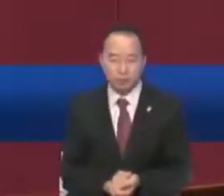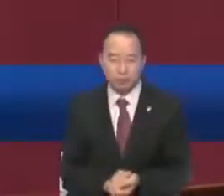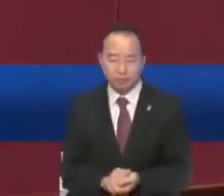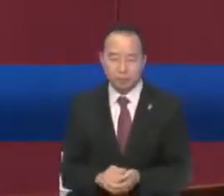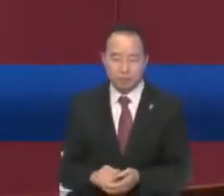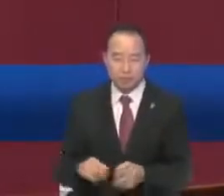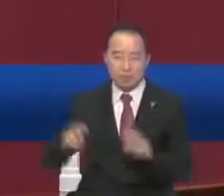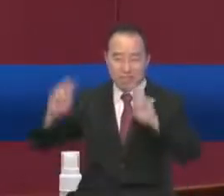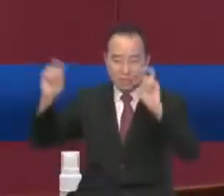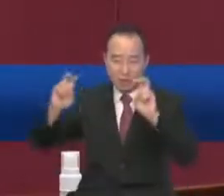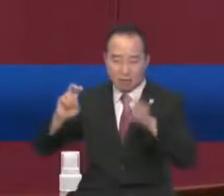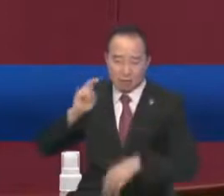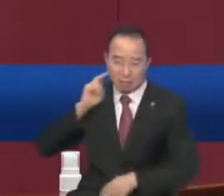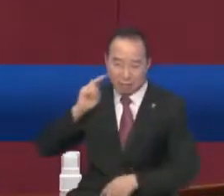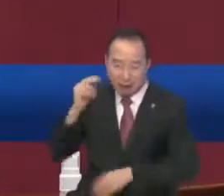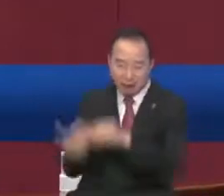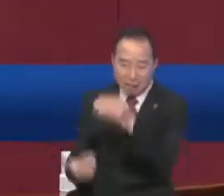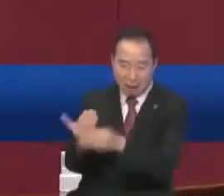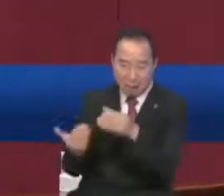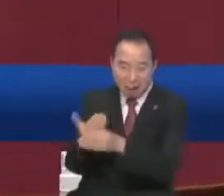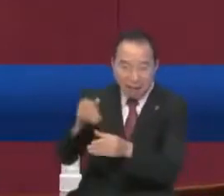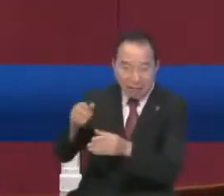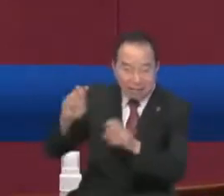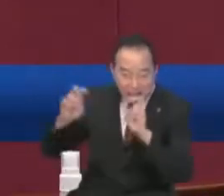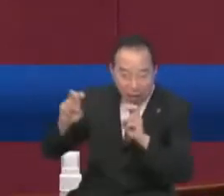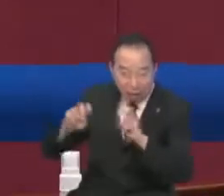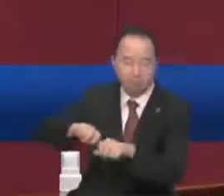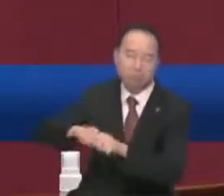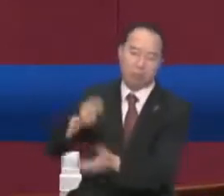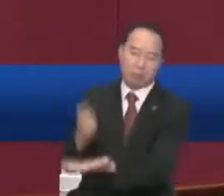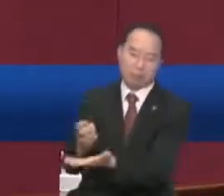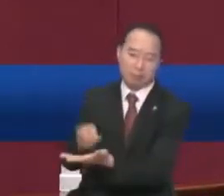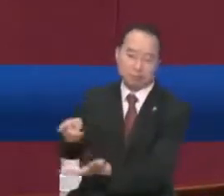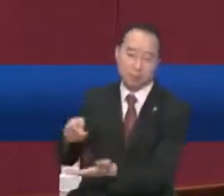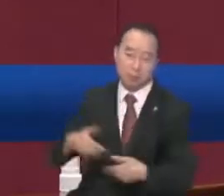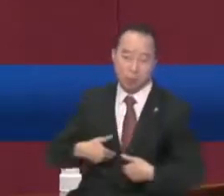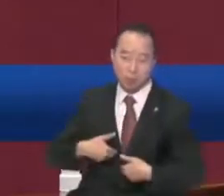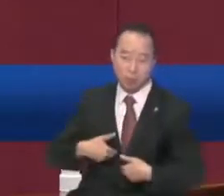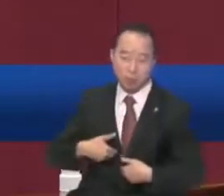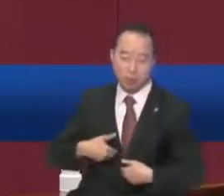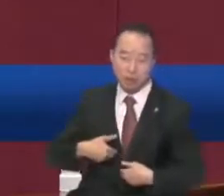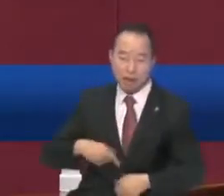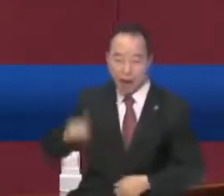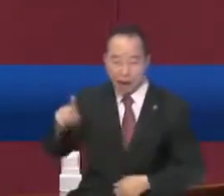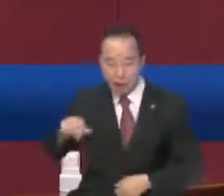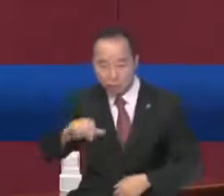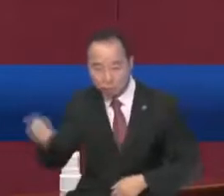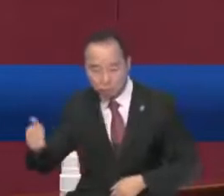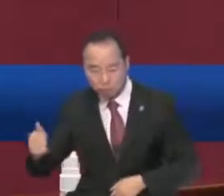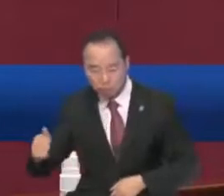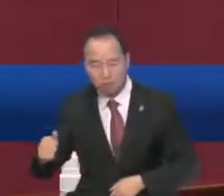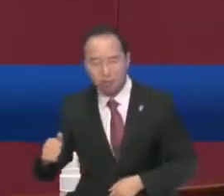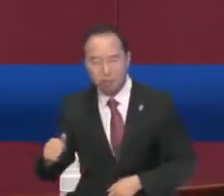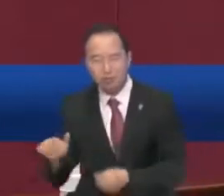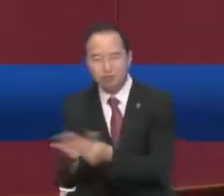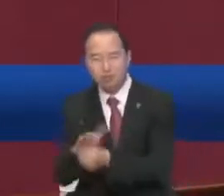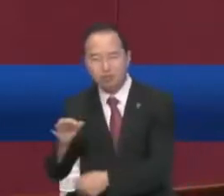중대재해기업처벌법. 더 이상 유보될 수 없습니다. 사람 하나 죽으면 700만 원 위로금으로 때우려는 현실은 이제 끝내야